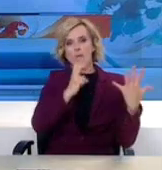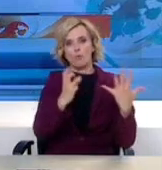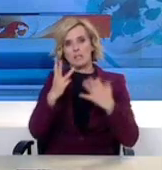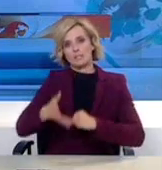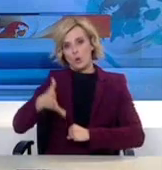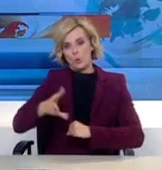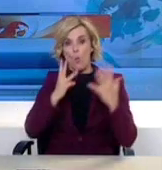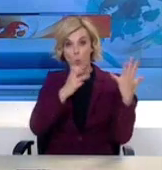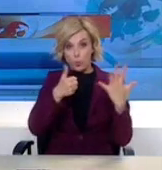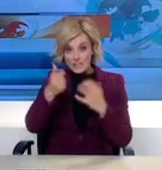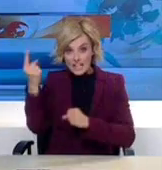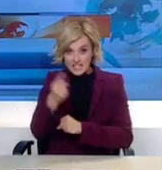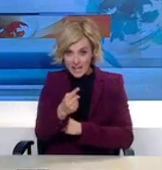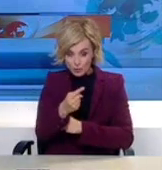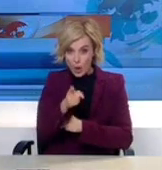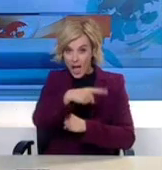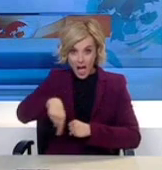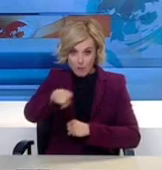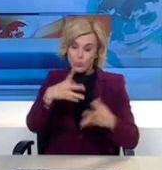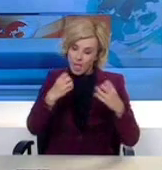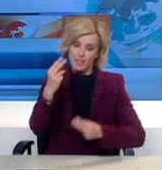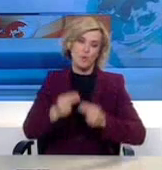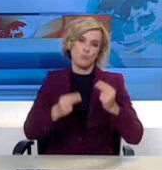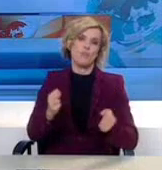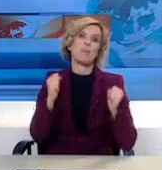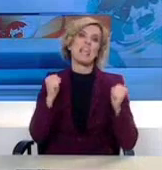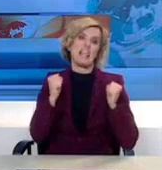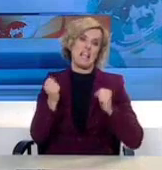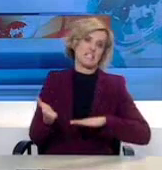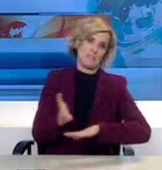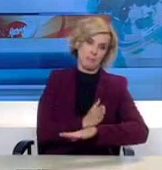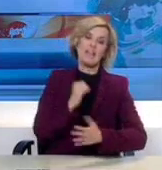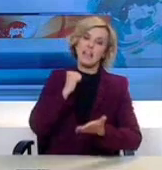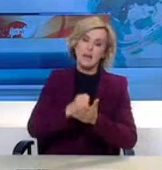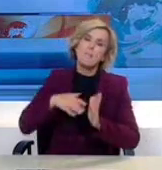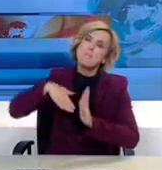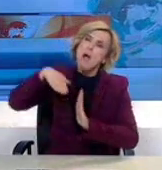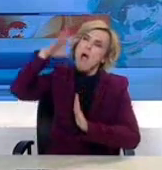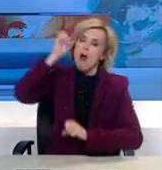το 86% είχε κάποιο υποκείμενο νόσημα ή και ηλικία 70 ετών και άνω.